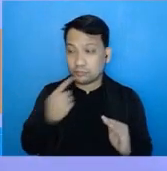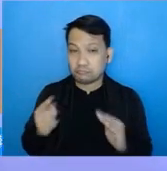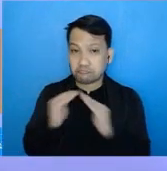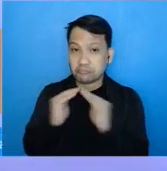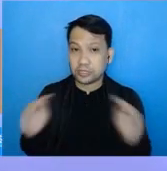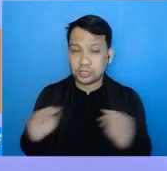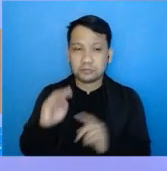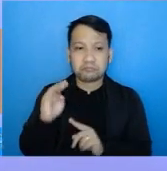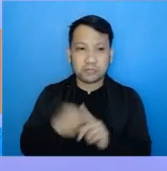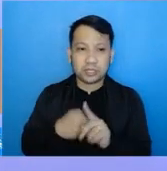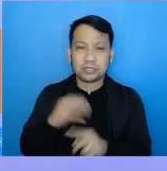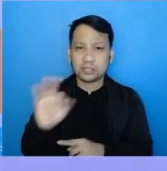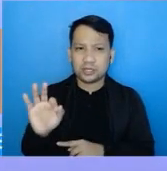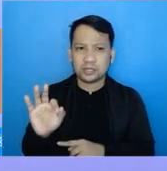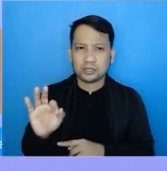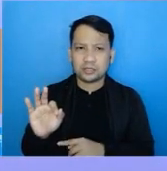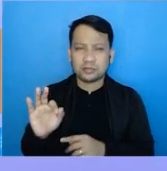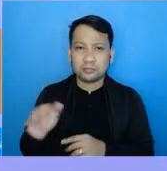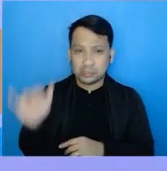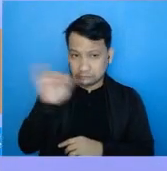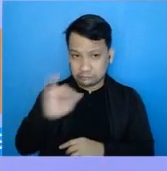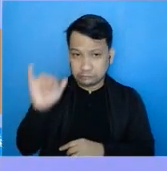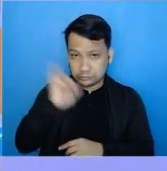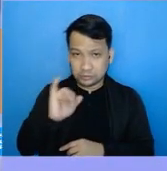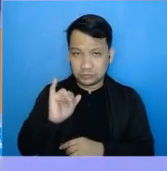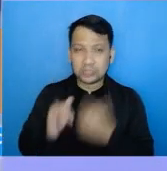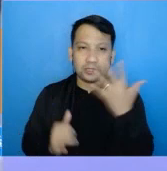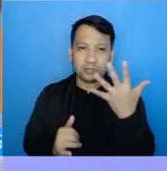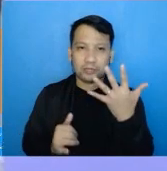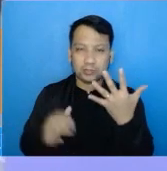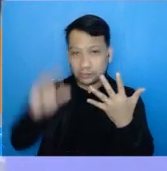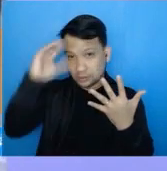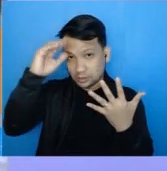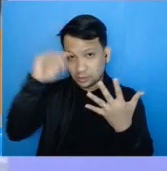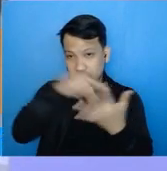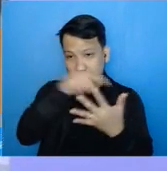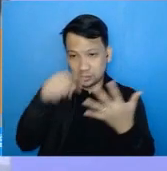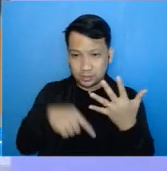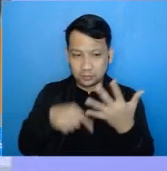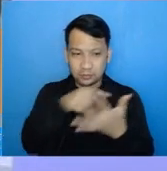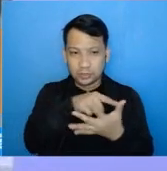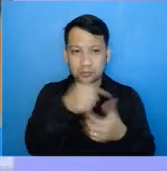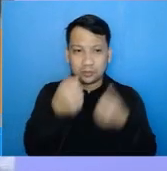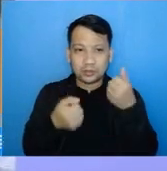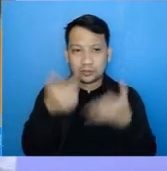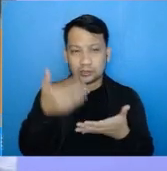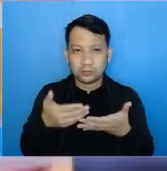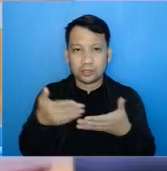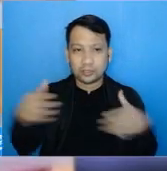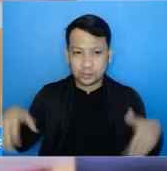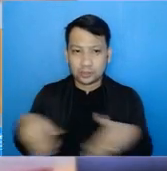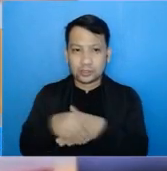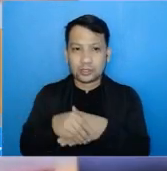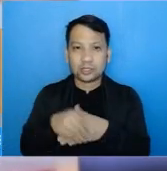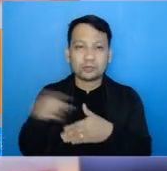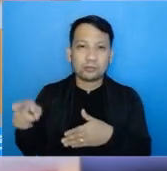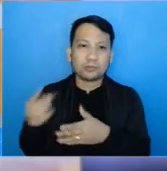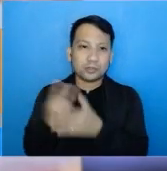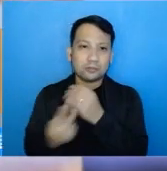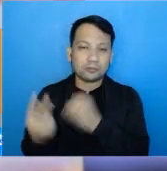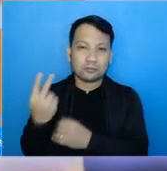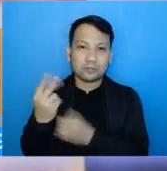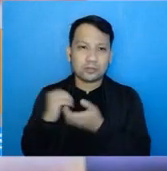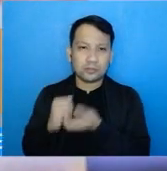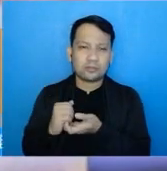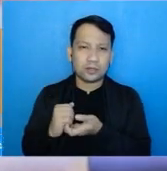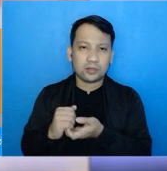9, nang mag-inuman ng 5 lalaki rito, kabilang nagsibing driver na noy ikakasal pa lang na pares. Ikalawa na nga itong